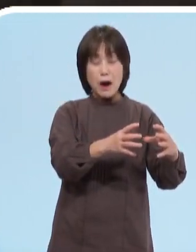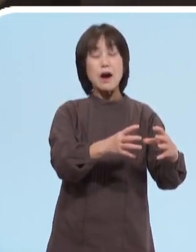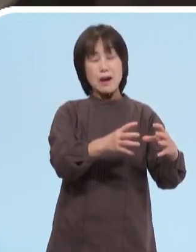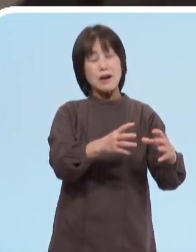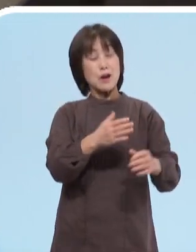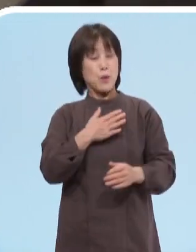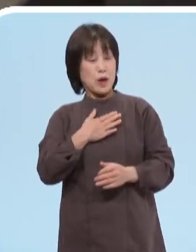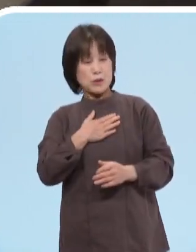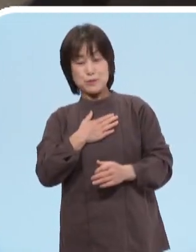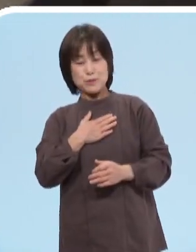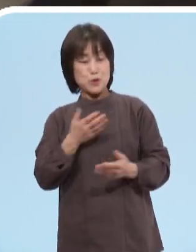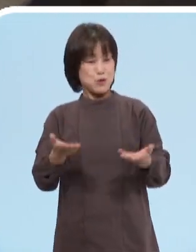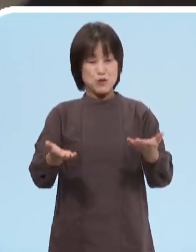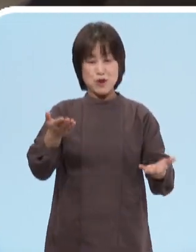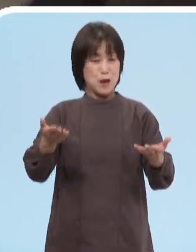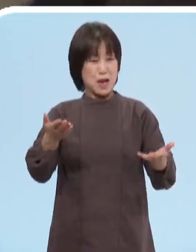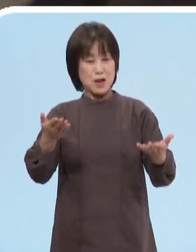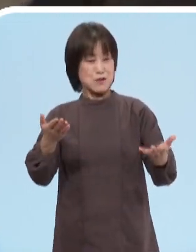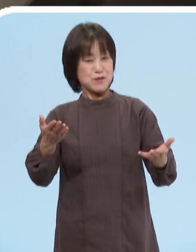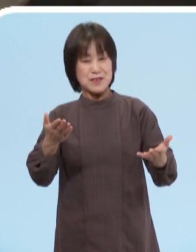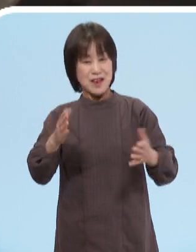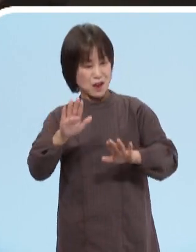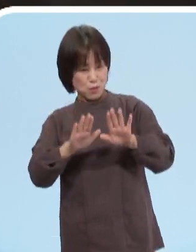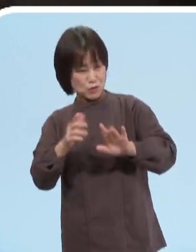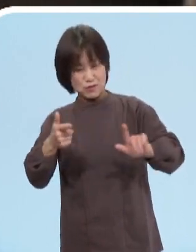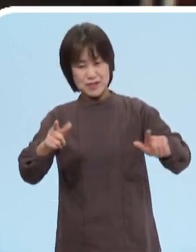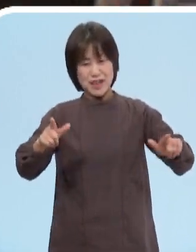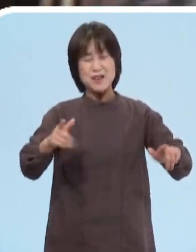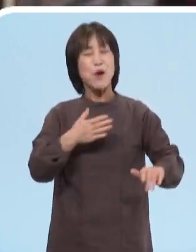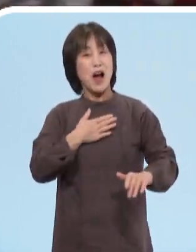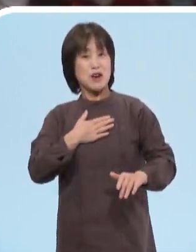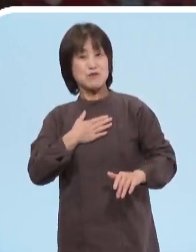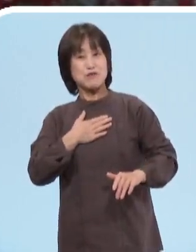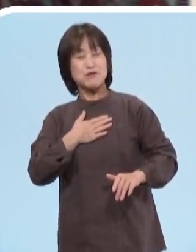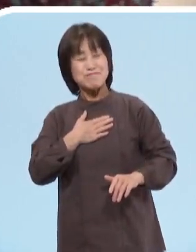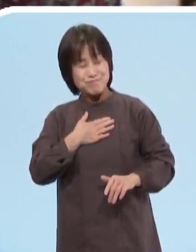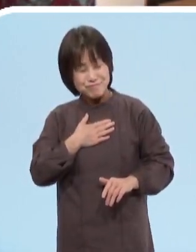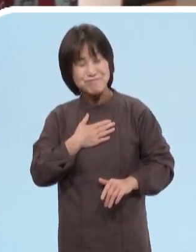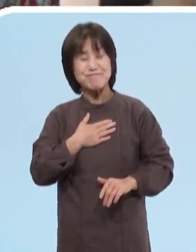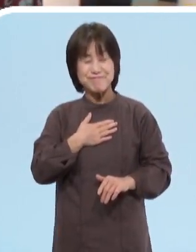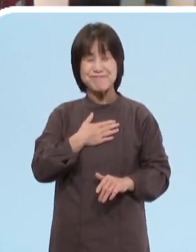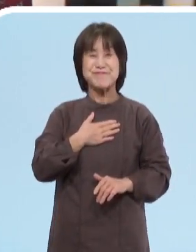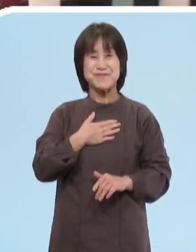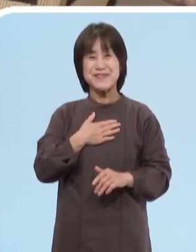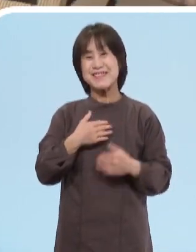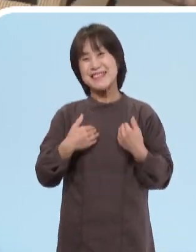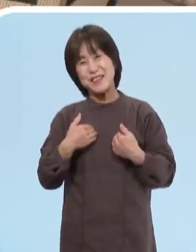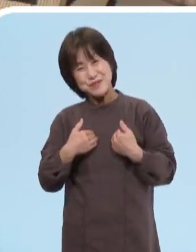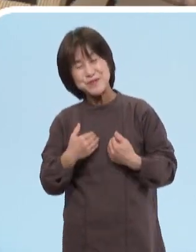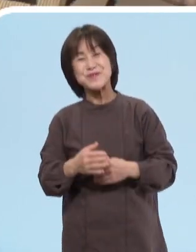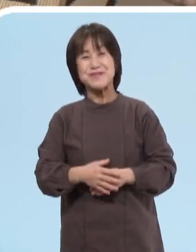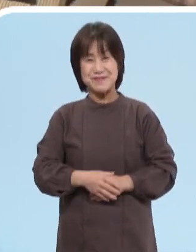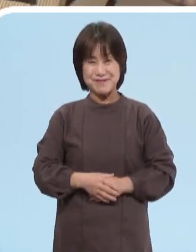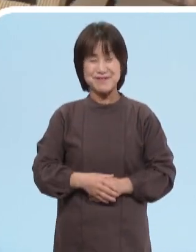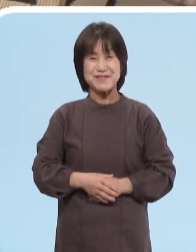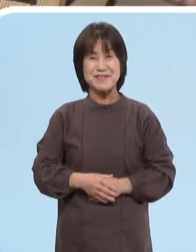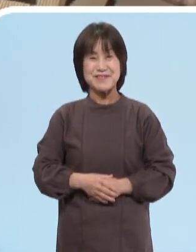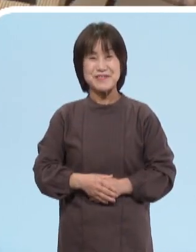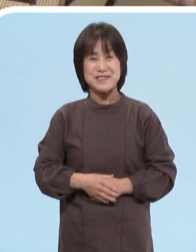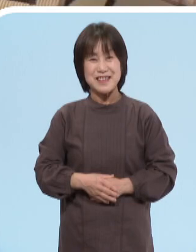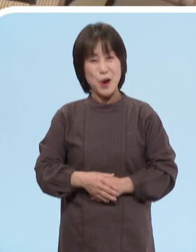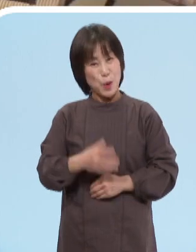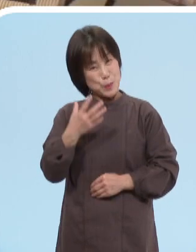ね、大きさの違いももちろんですし、それぞれ の個性のある形をしているというのを見比べていただけるかと思います